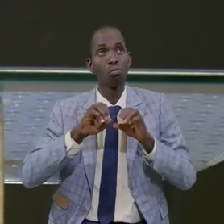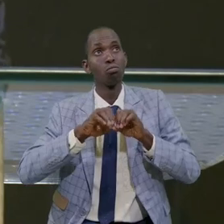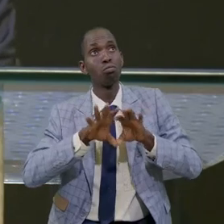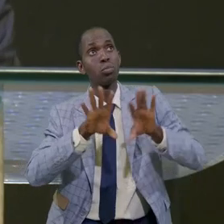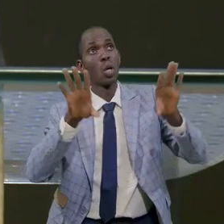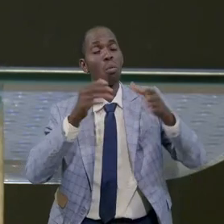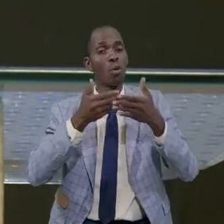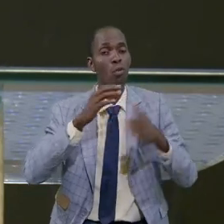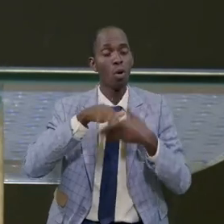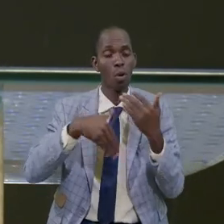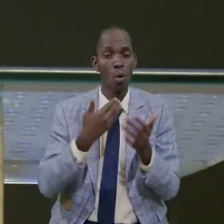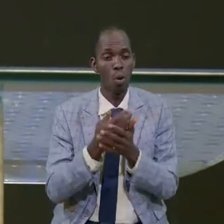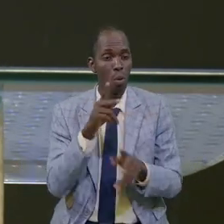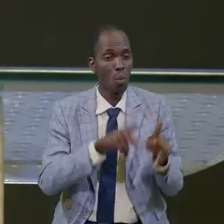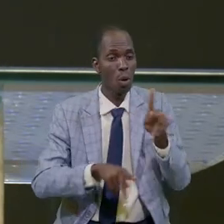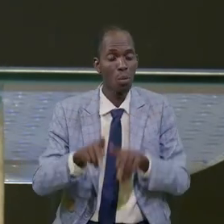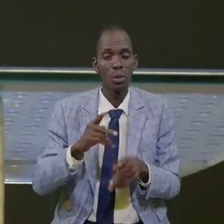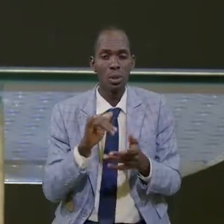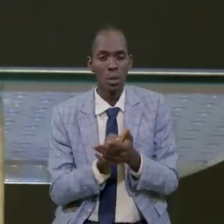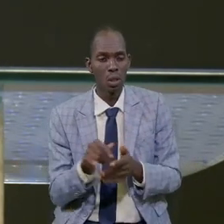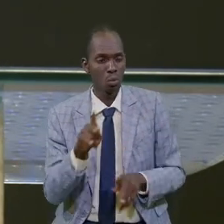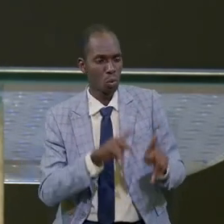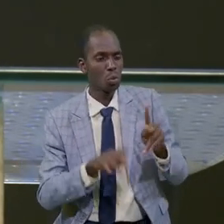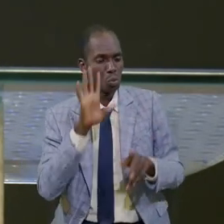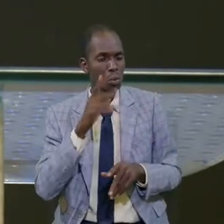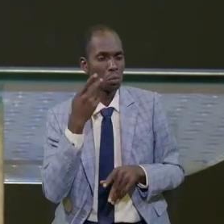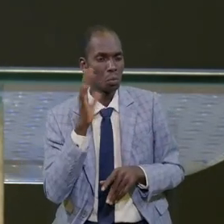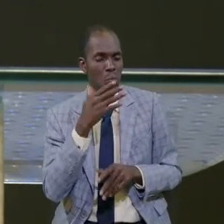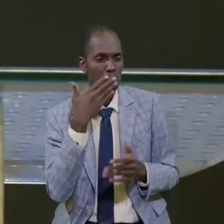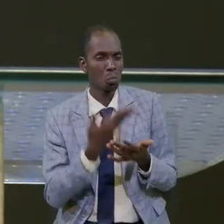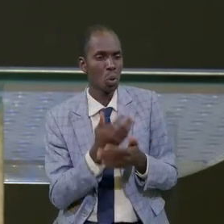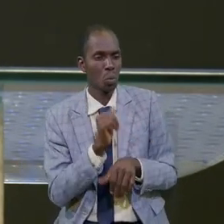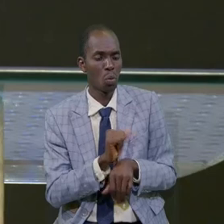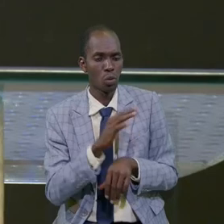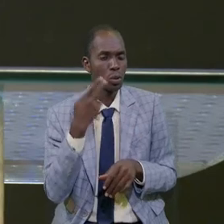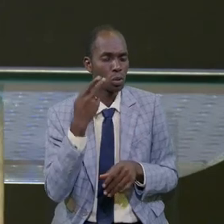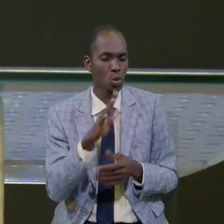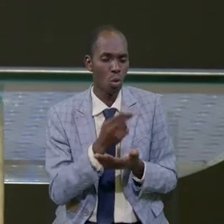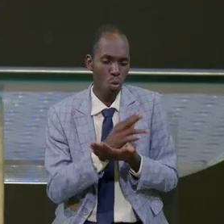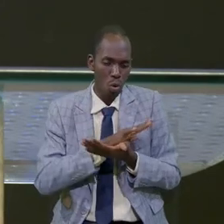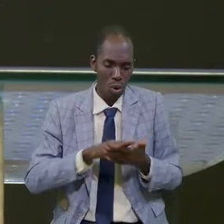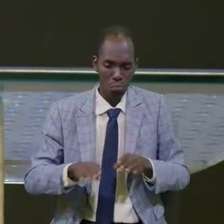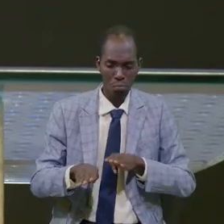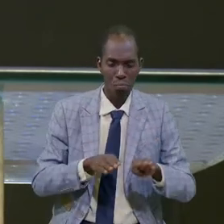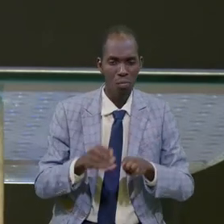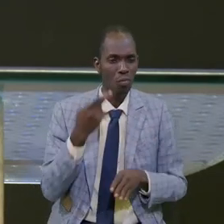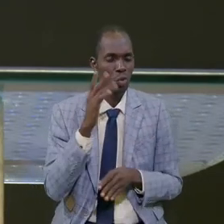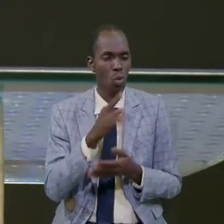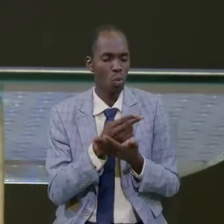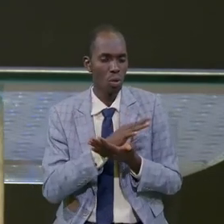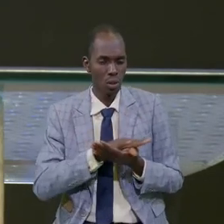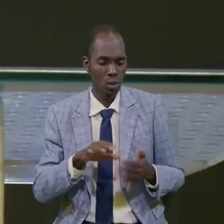briller devant tous les hommes, afin qu'ils voient vos bonnes œuvres, qu'ils voient vos actions pieuses, qu'ils voient votre style de